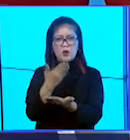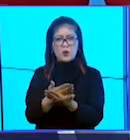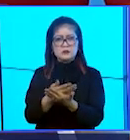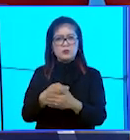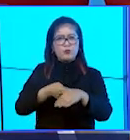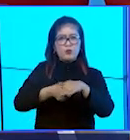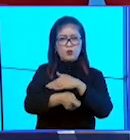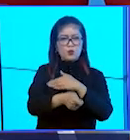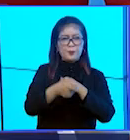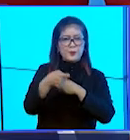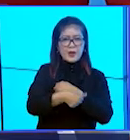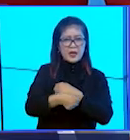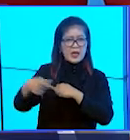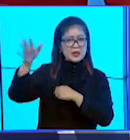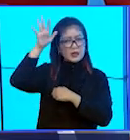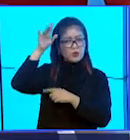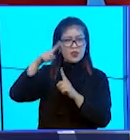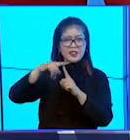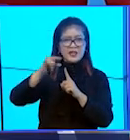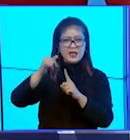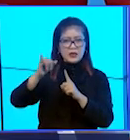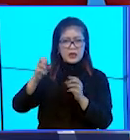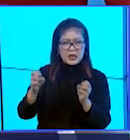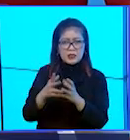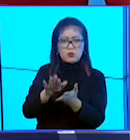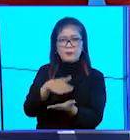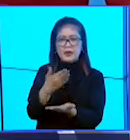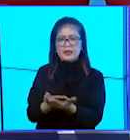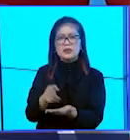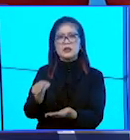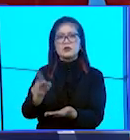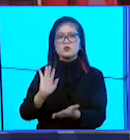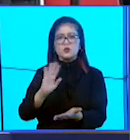terungkap saat polisi menemukan kematian tidak wajar pada korban.